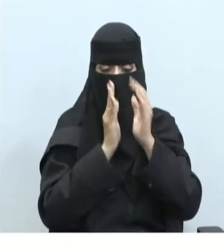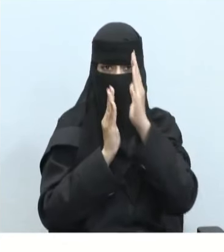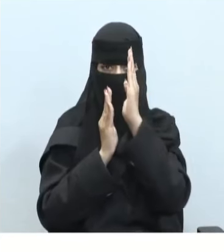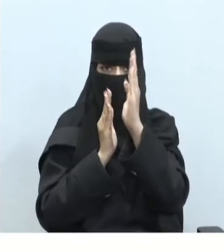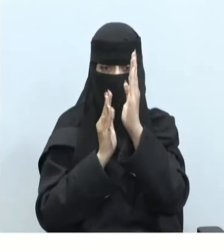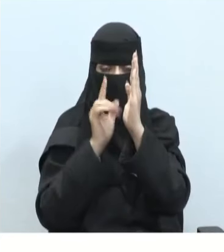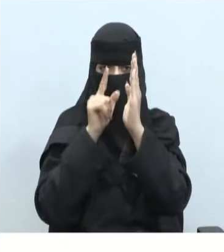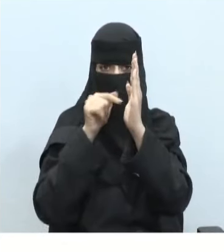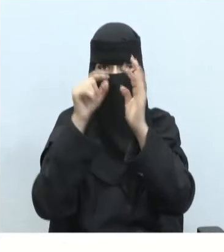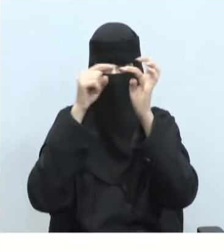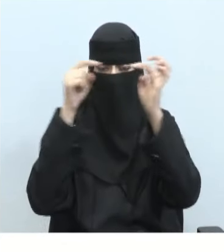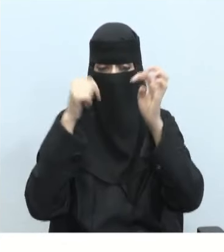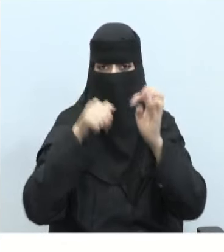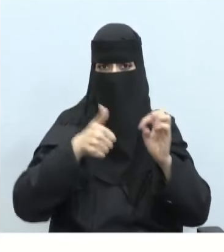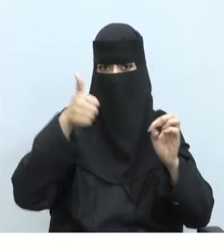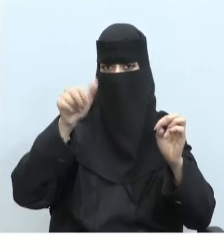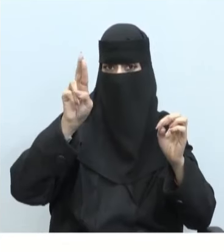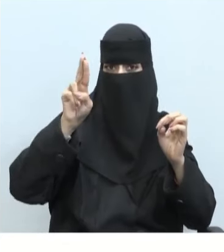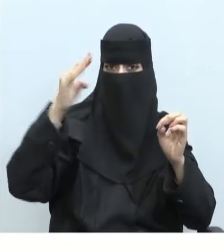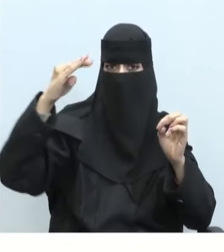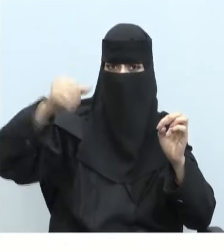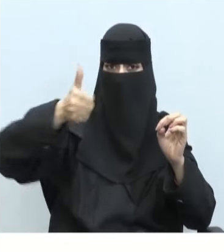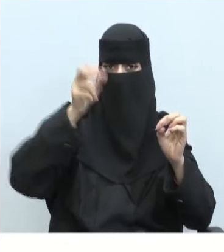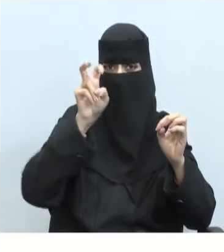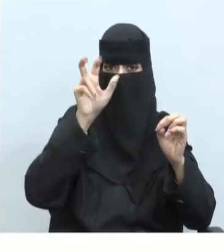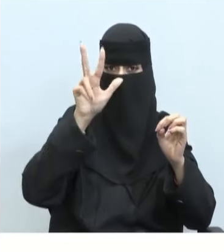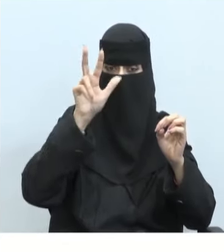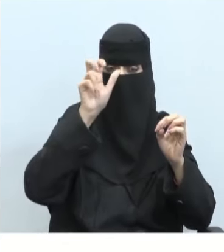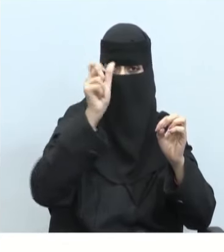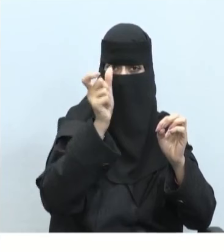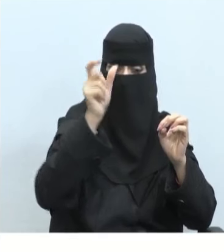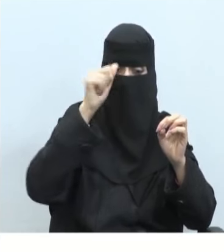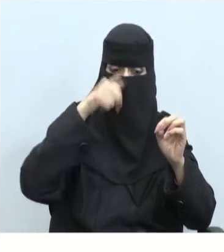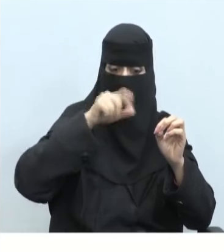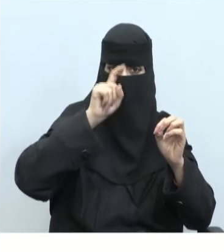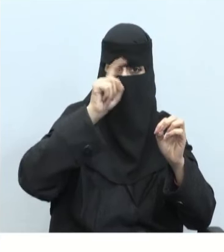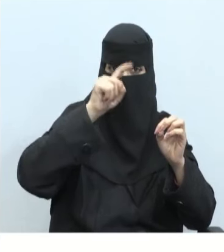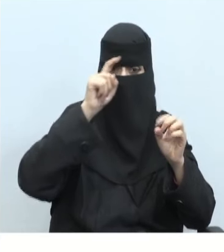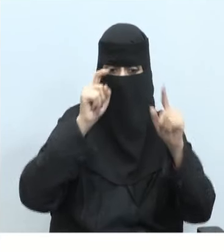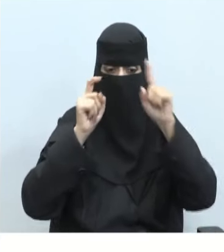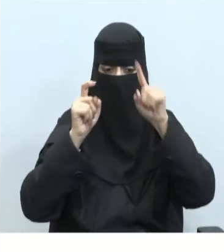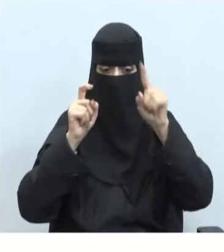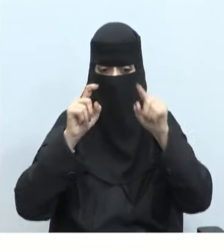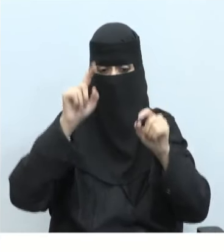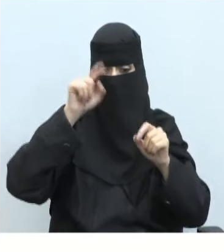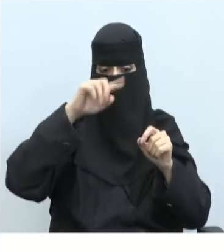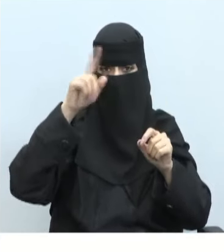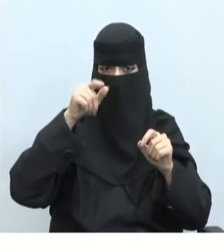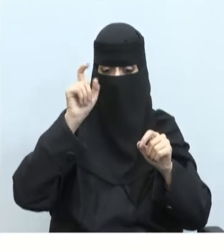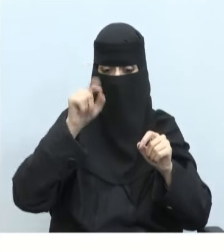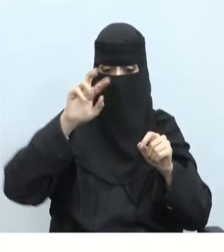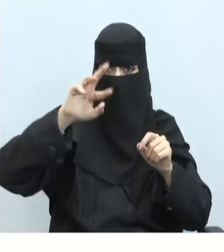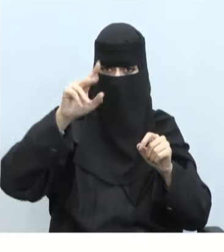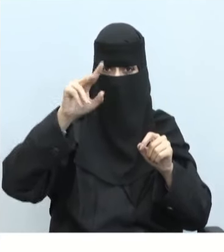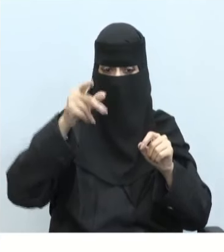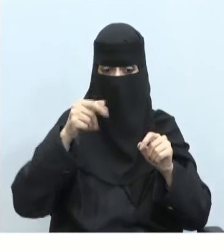تخطيط انقر على امر اتجاه النص طبعا تنقر عليه عده مرات حتى تحصل على الاتجاه الذي يسهل على